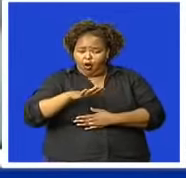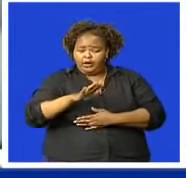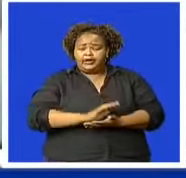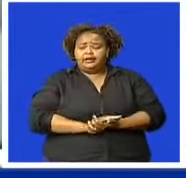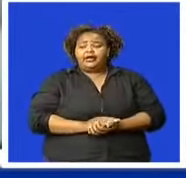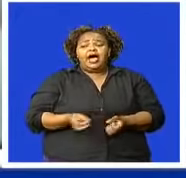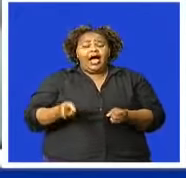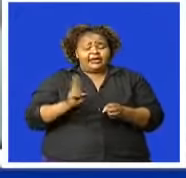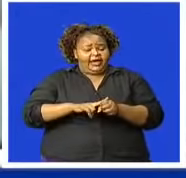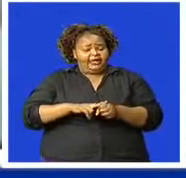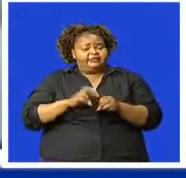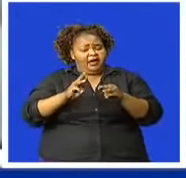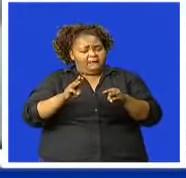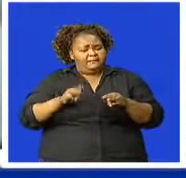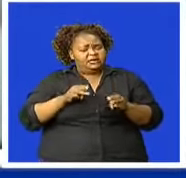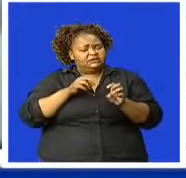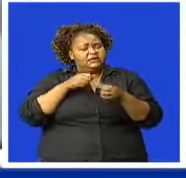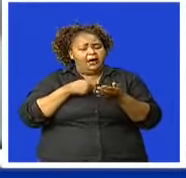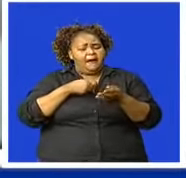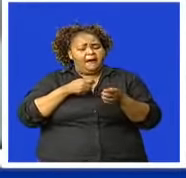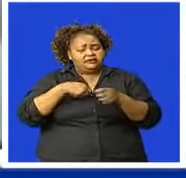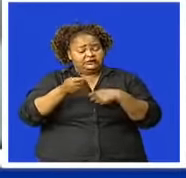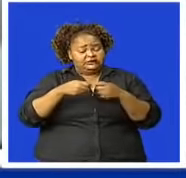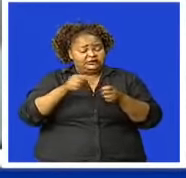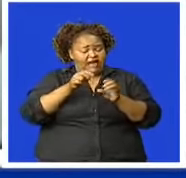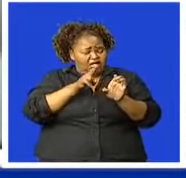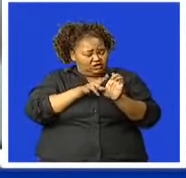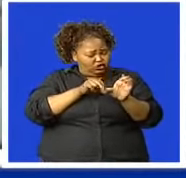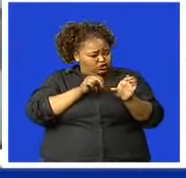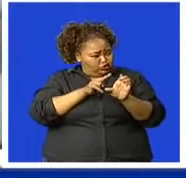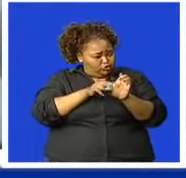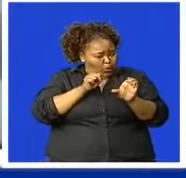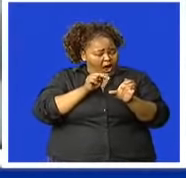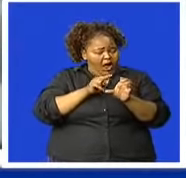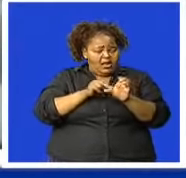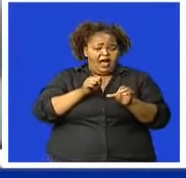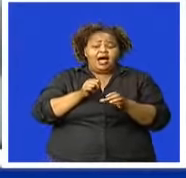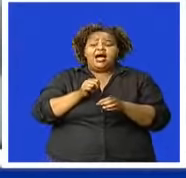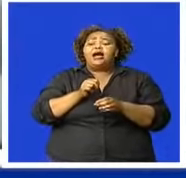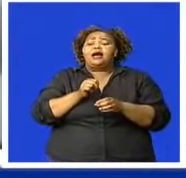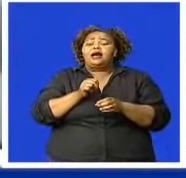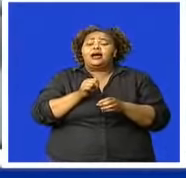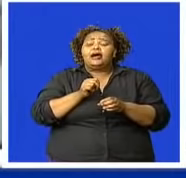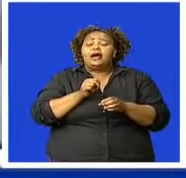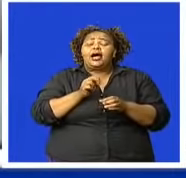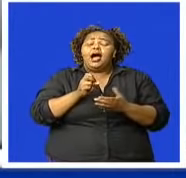nendzaba ke tipoti ngoba lokunye lobulelelo mango la indzaba yetjwala